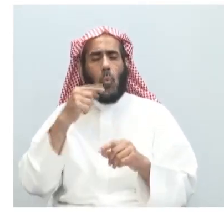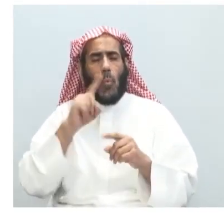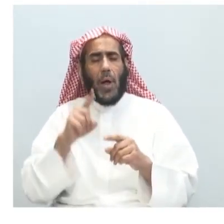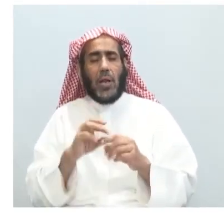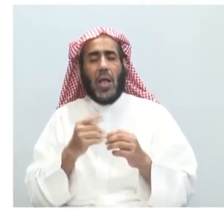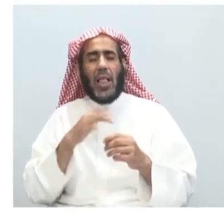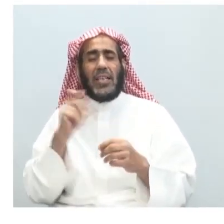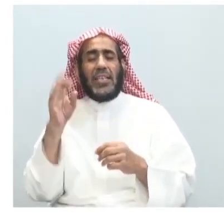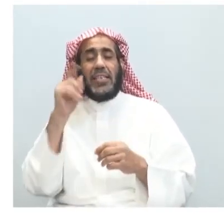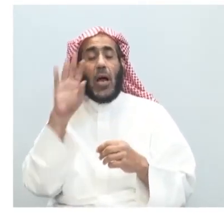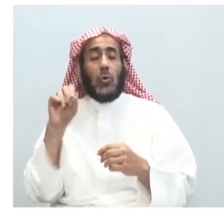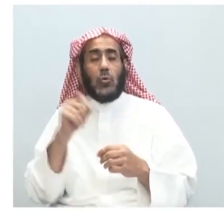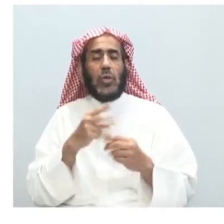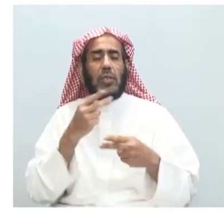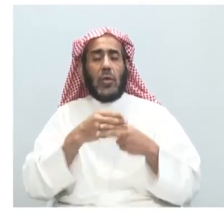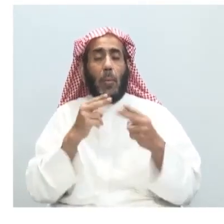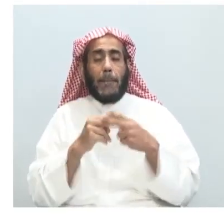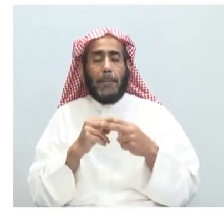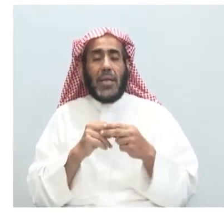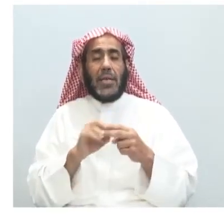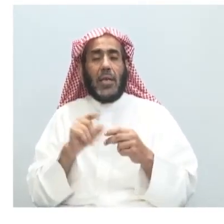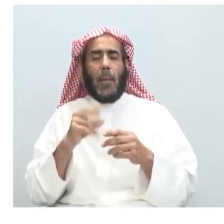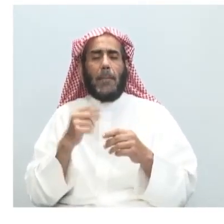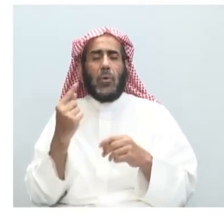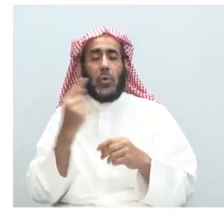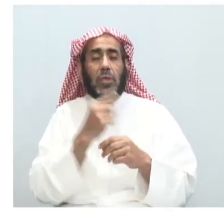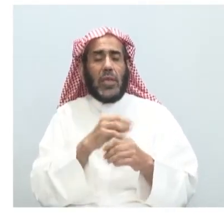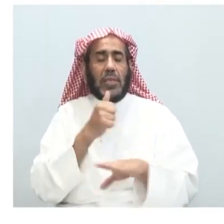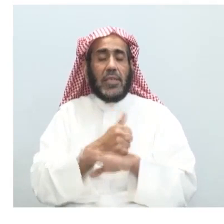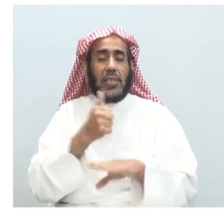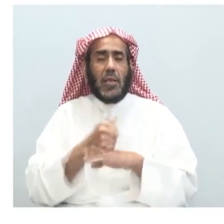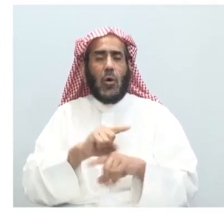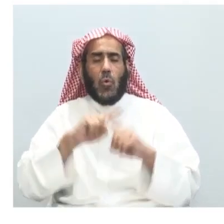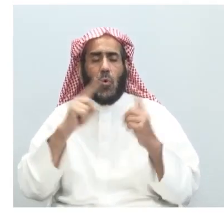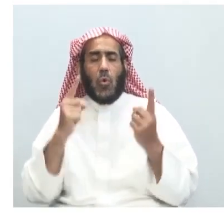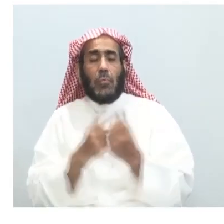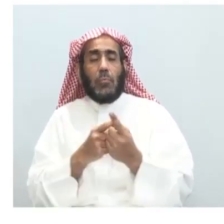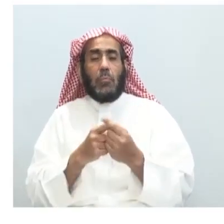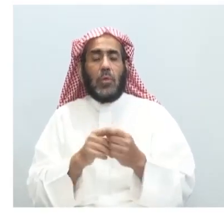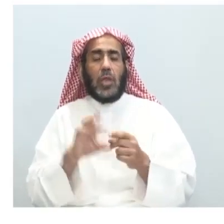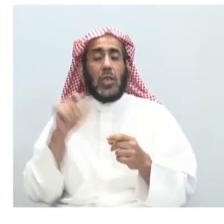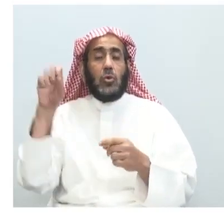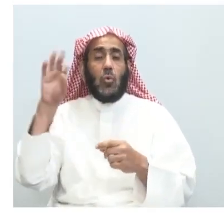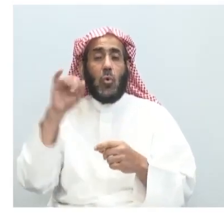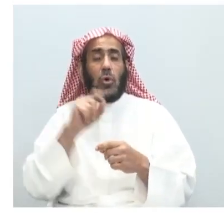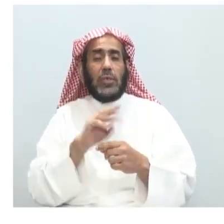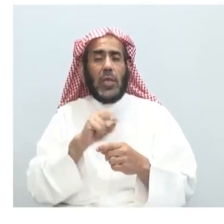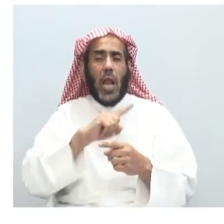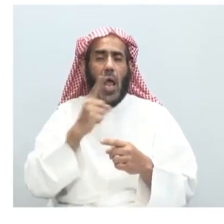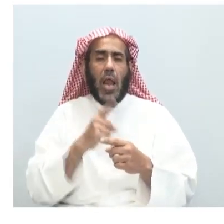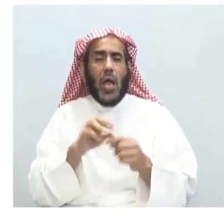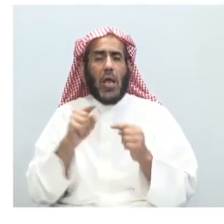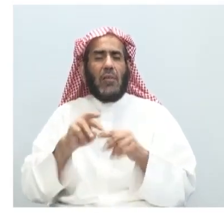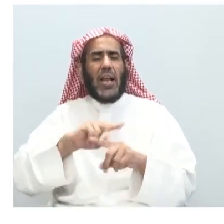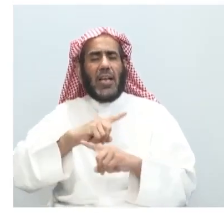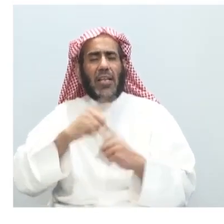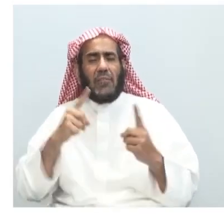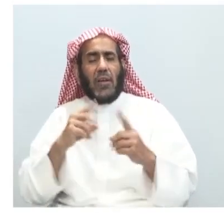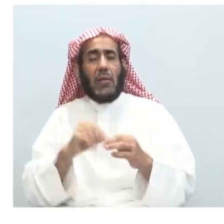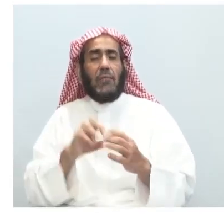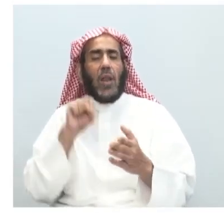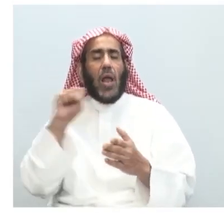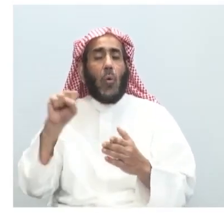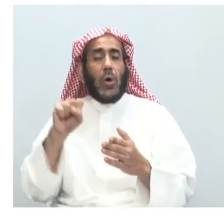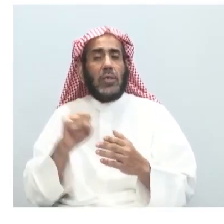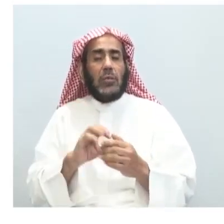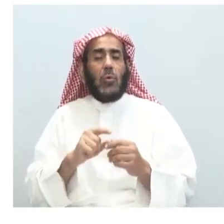من ان النشا والسيليلوز يتكونان من وحدات اساسيه كلهما من الجلوكوز الا انهم يختلفان في